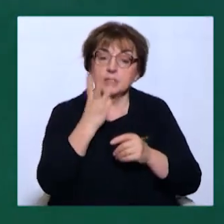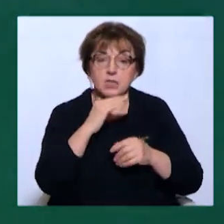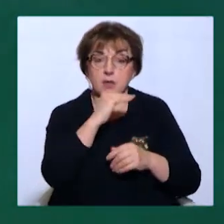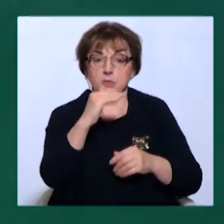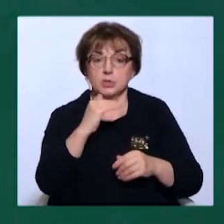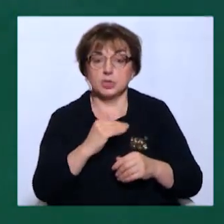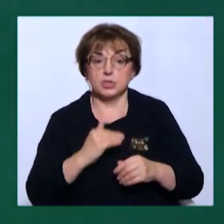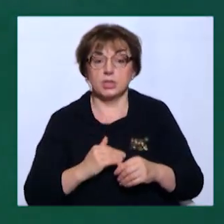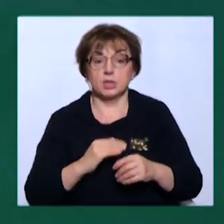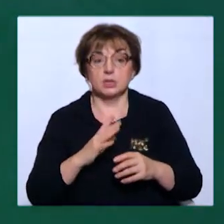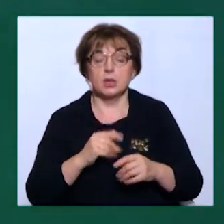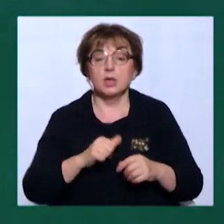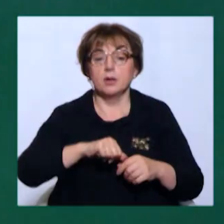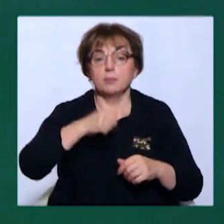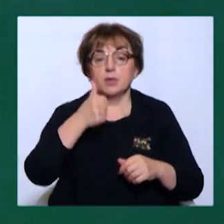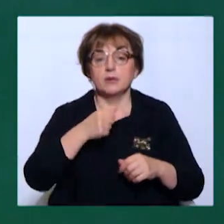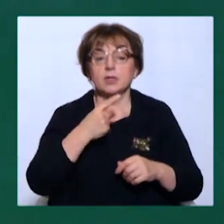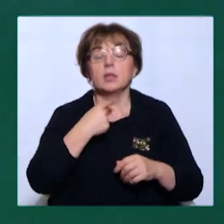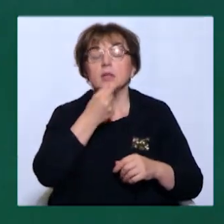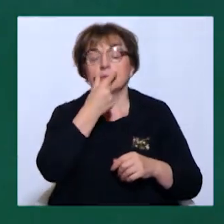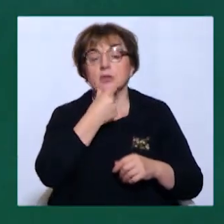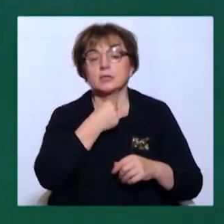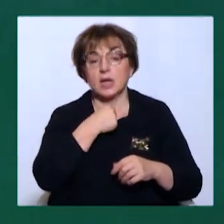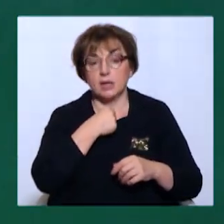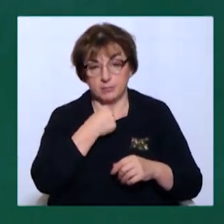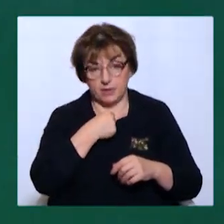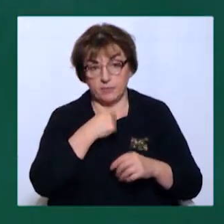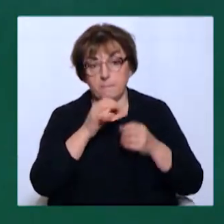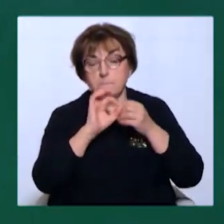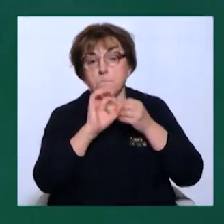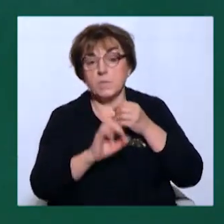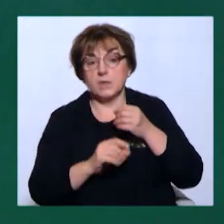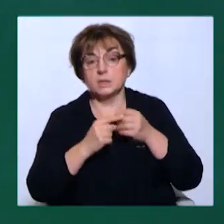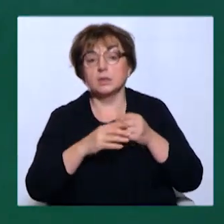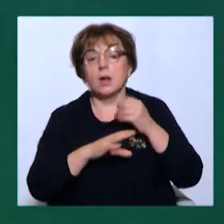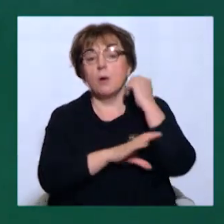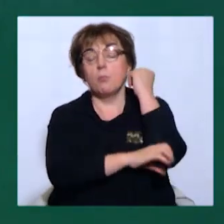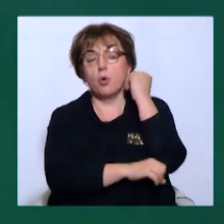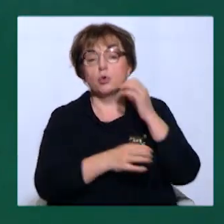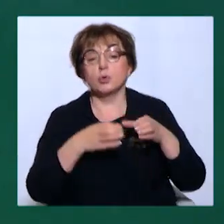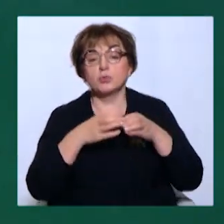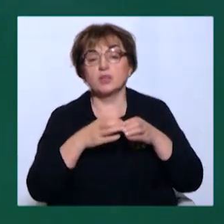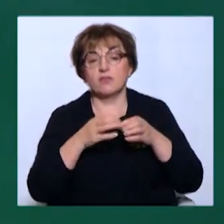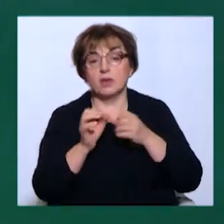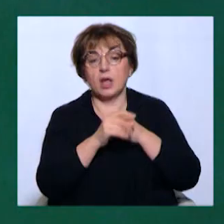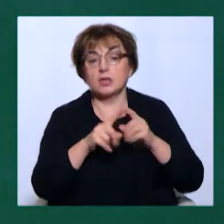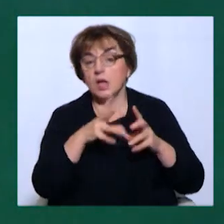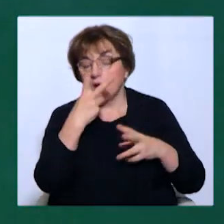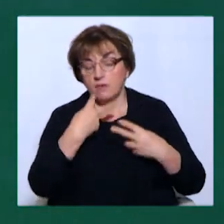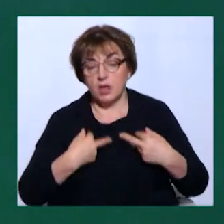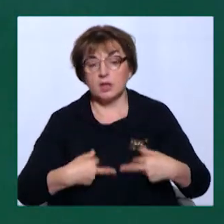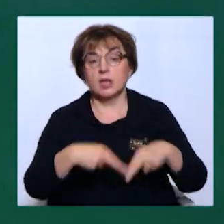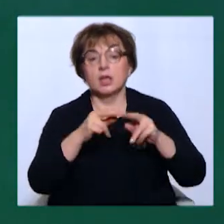შედგება. აი დაწყებული საყლაპავი მილიდან დასრულებული მსხვილი ნაწლავით თითქმის ერთნაირი ამ კედლის